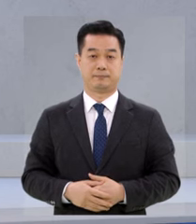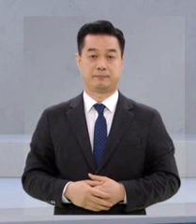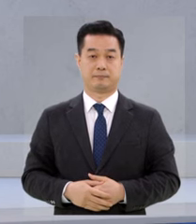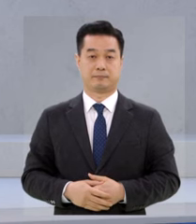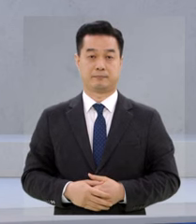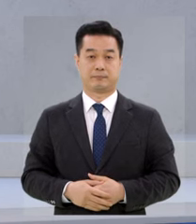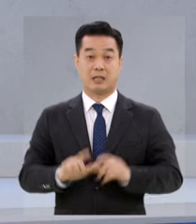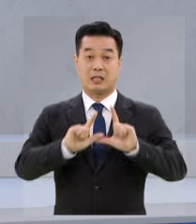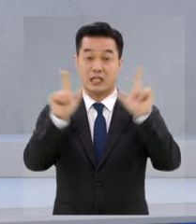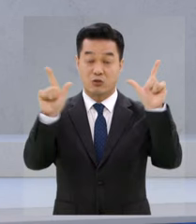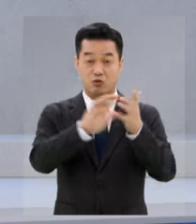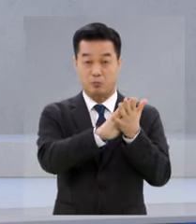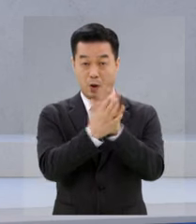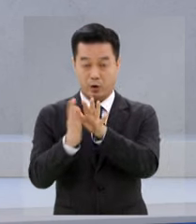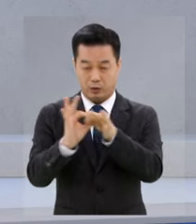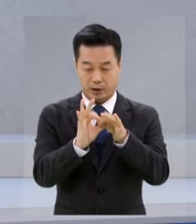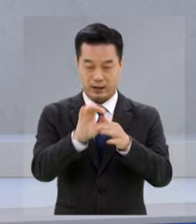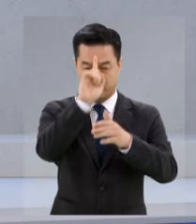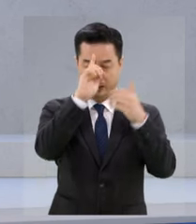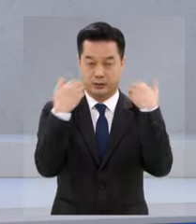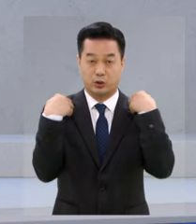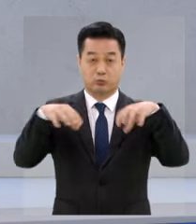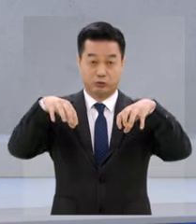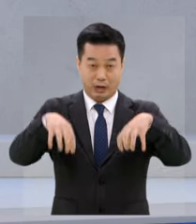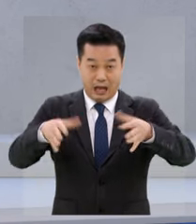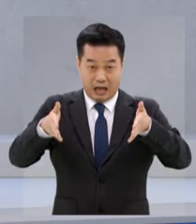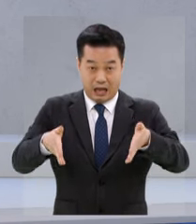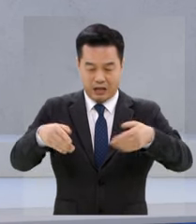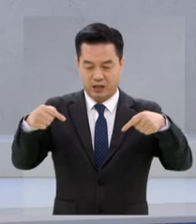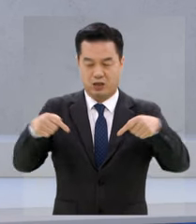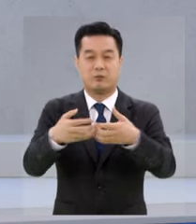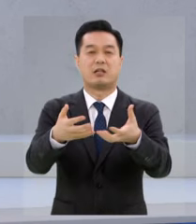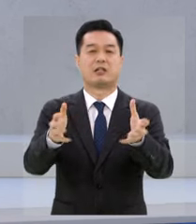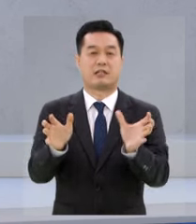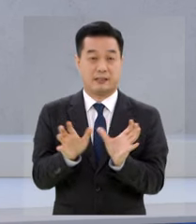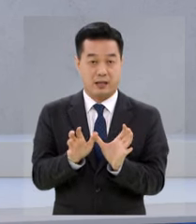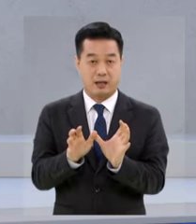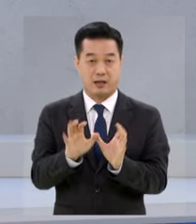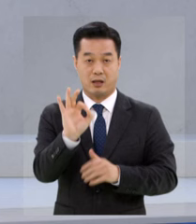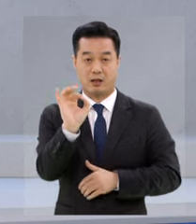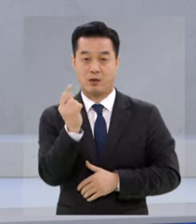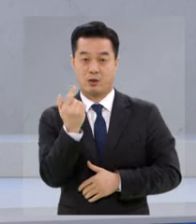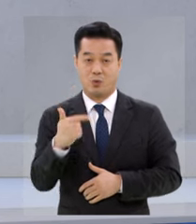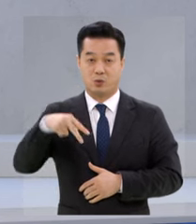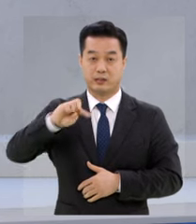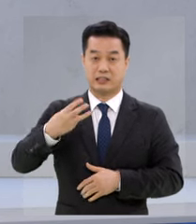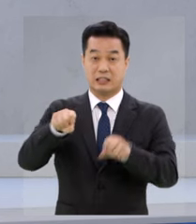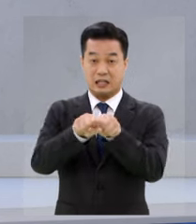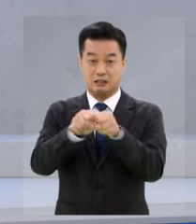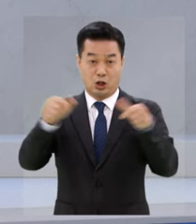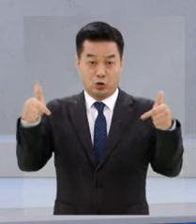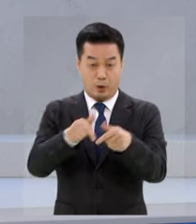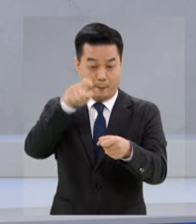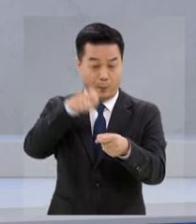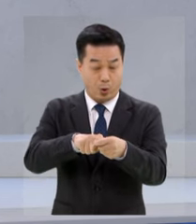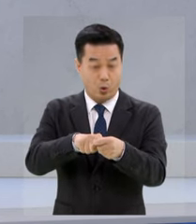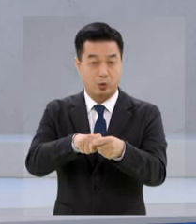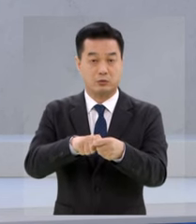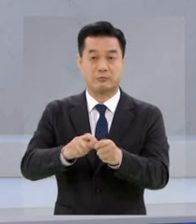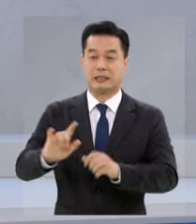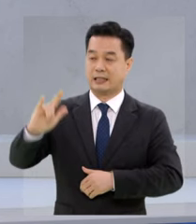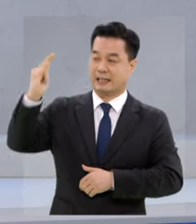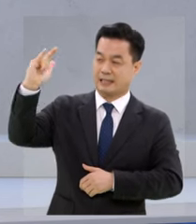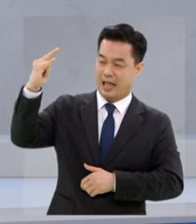기후변화에 관한 정부관 협의체에서는 온실가스 감축을 위해 에너지 분야에서 가장 효과적인 수단으로 태양광을